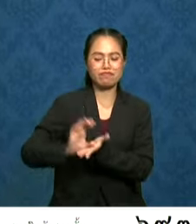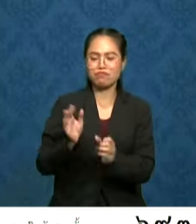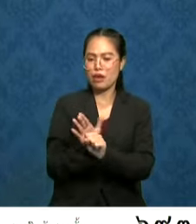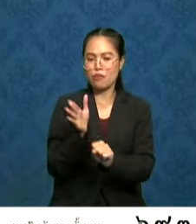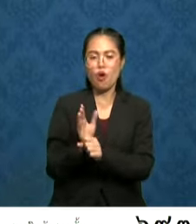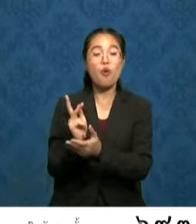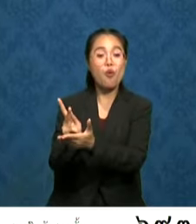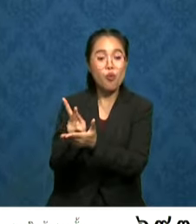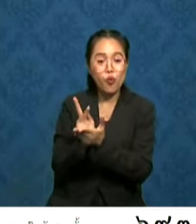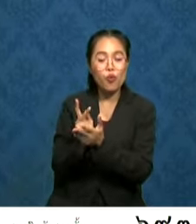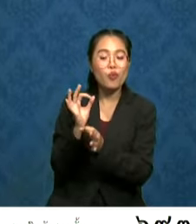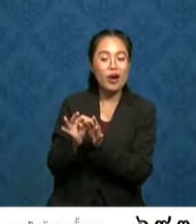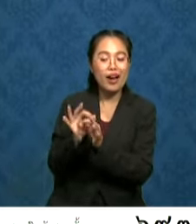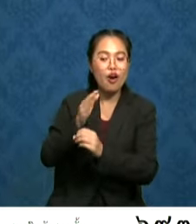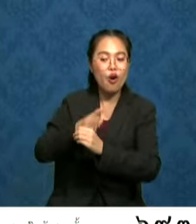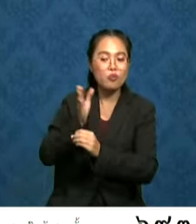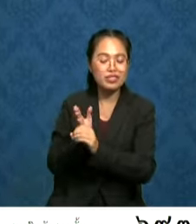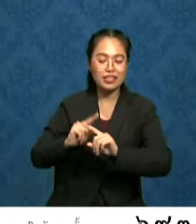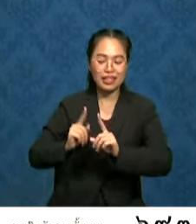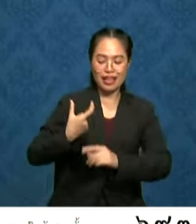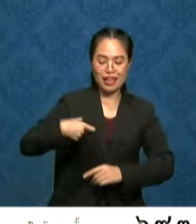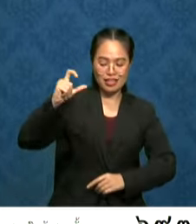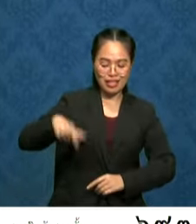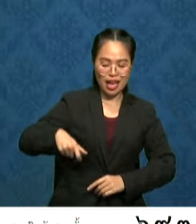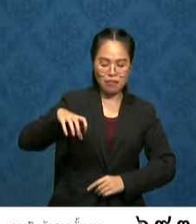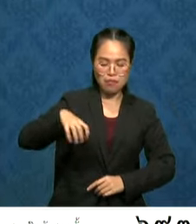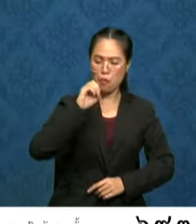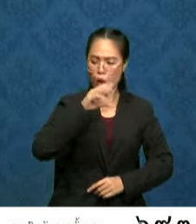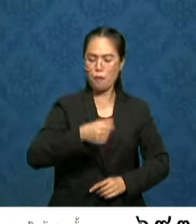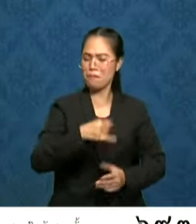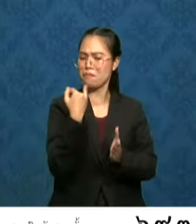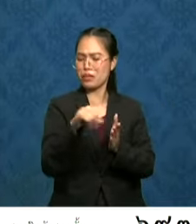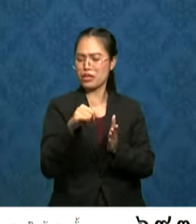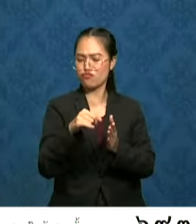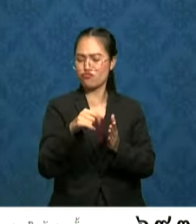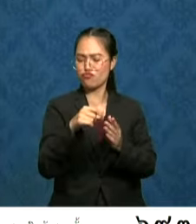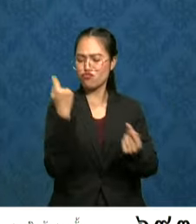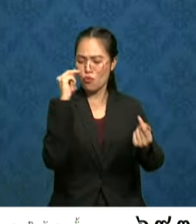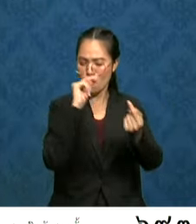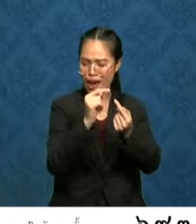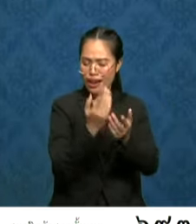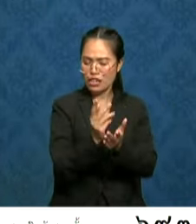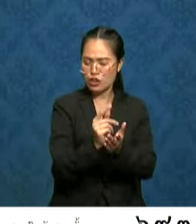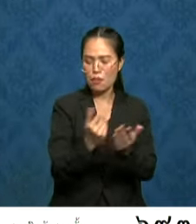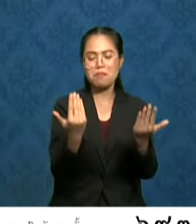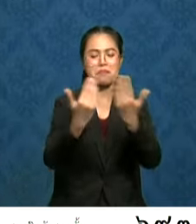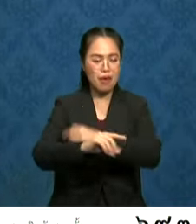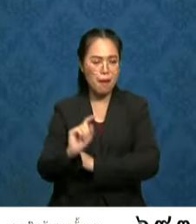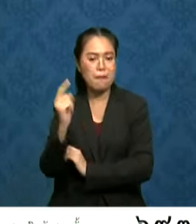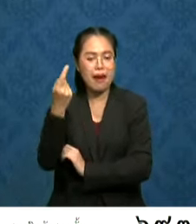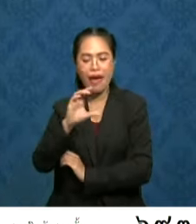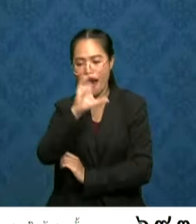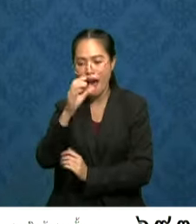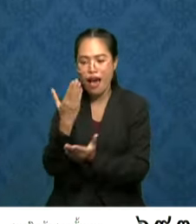ออมสินแทนค่ะแต่ว่ากฤษฎีกาตัดสินแล้วบอกว่าบอกว่าผิดพรบออมสินในเรื่องของวัตถุประสงค์ก็ต้องไปเปลี่ยนหาแหล่งอื่นต่อไปเปลี่ยนรอบที่